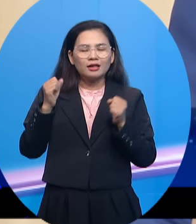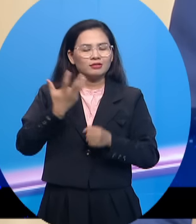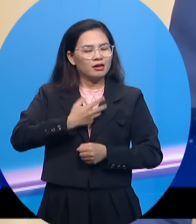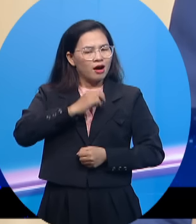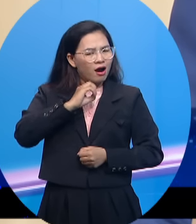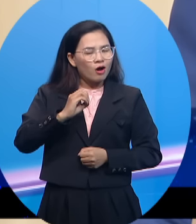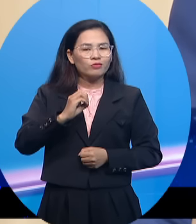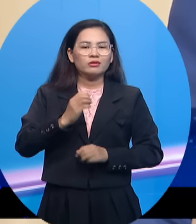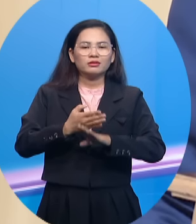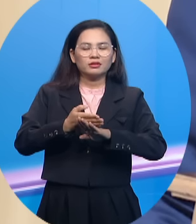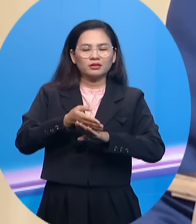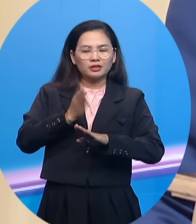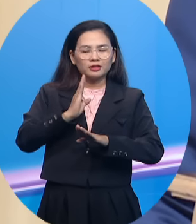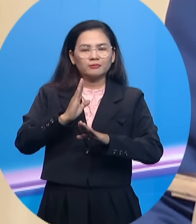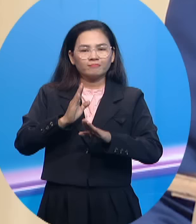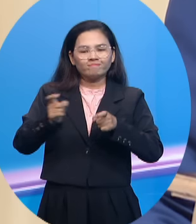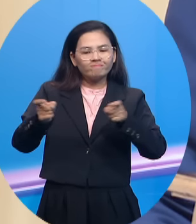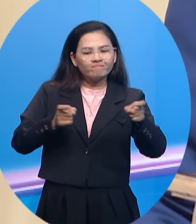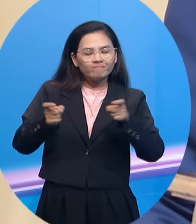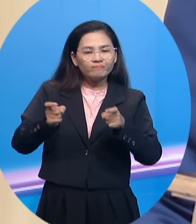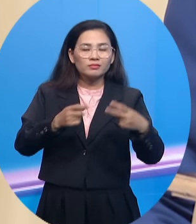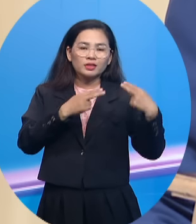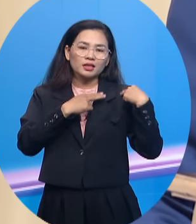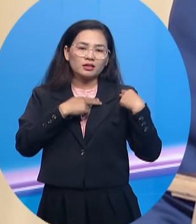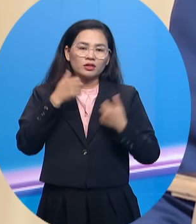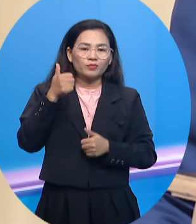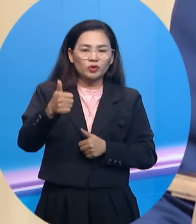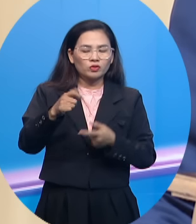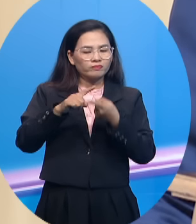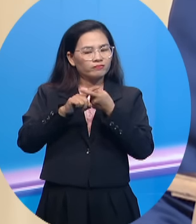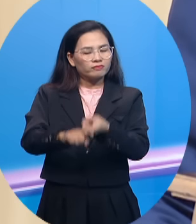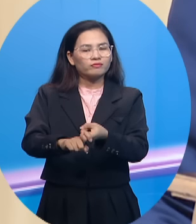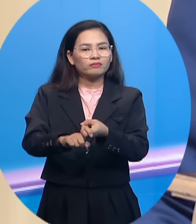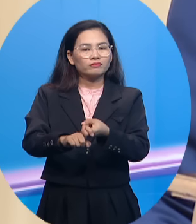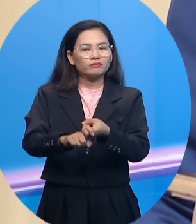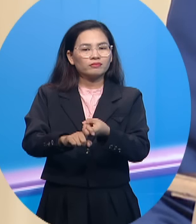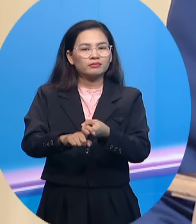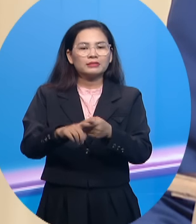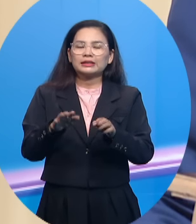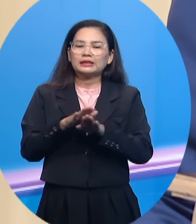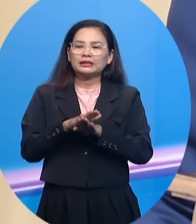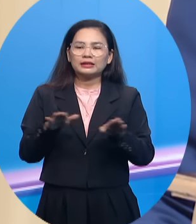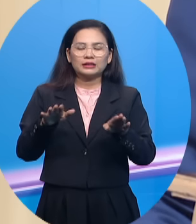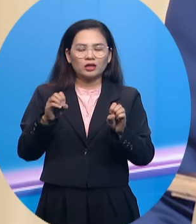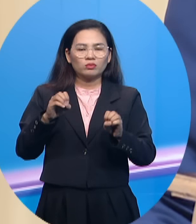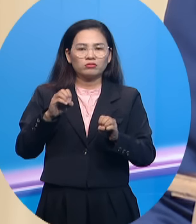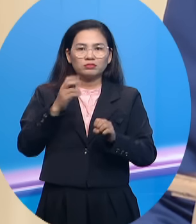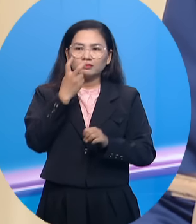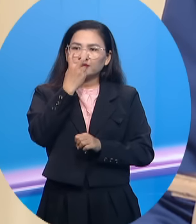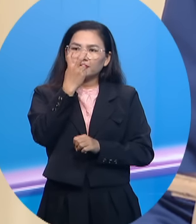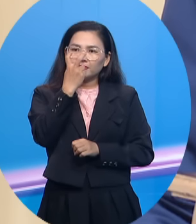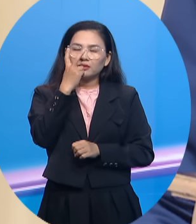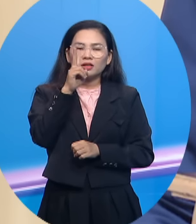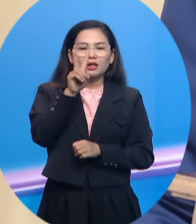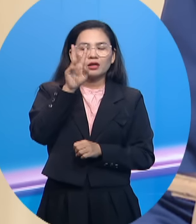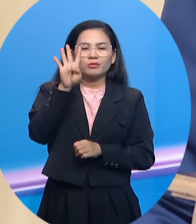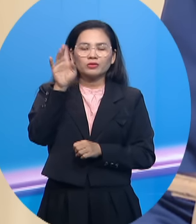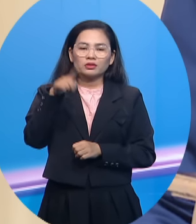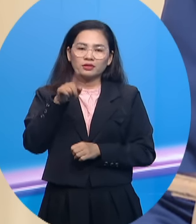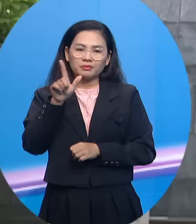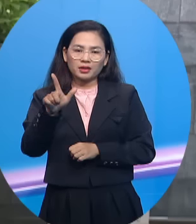tổ chức tốt lực lượng thực hiện nhiệm vụ với trách nhiệm cao liên tục, không ngừng nghỉ 24/7. Để quản lý, vận